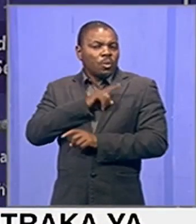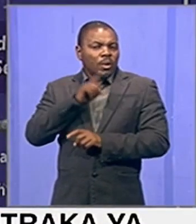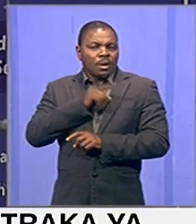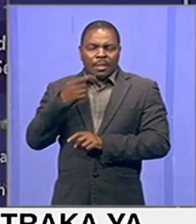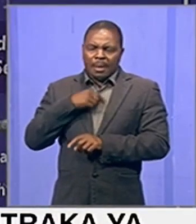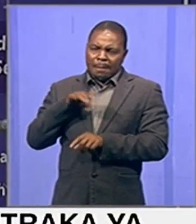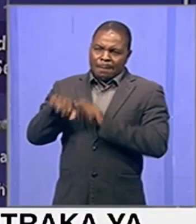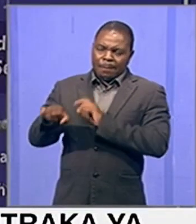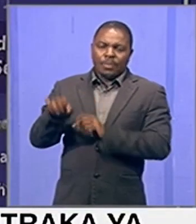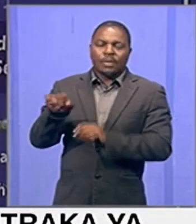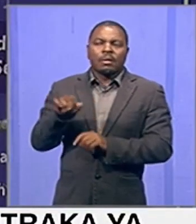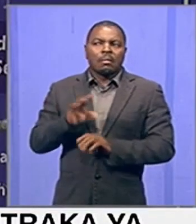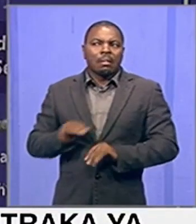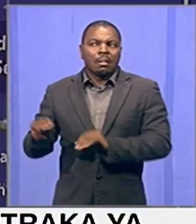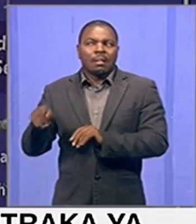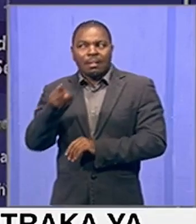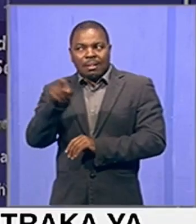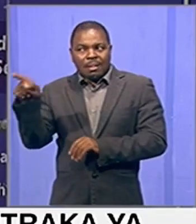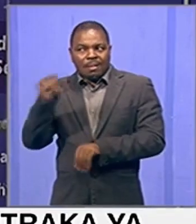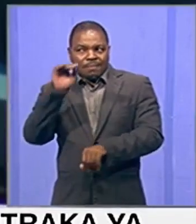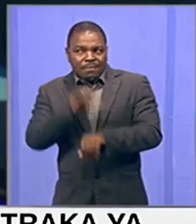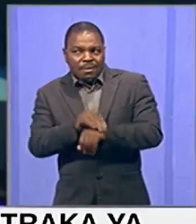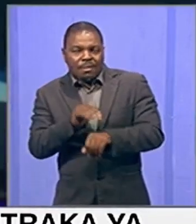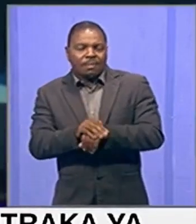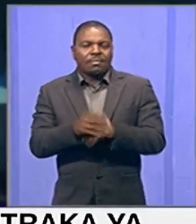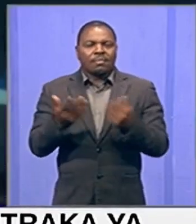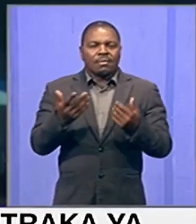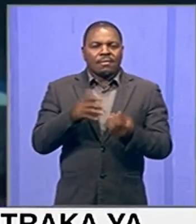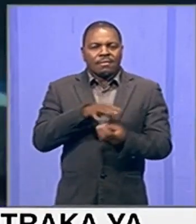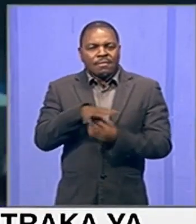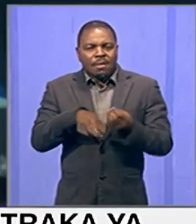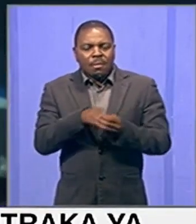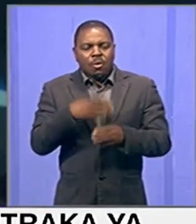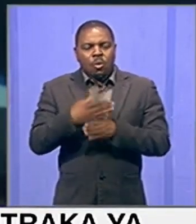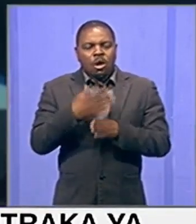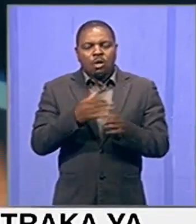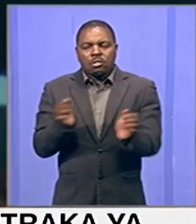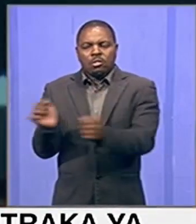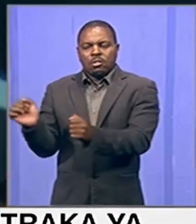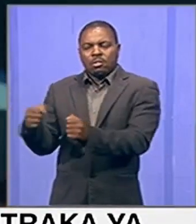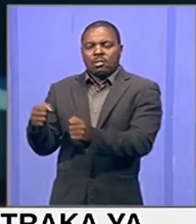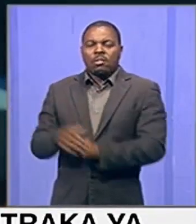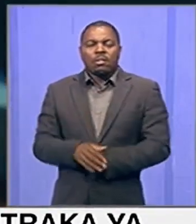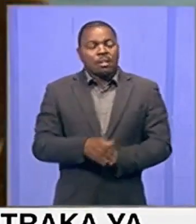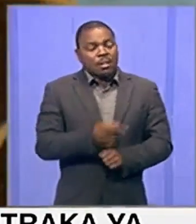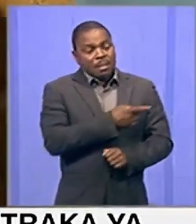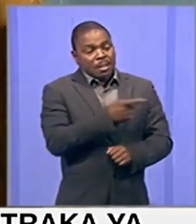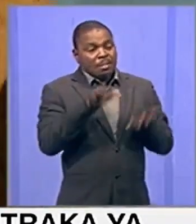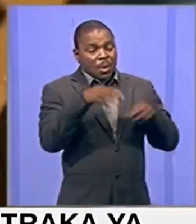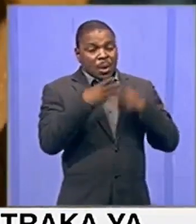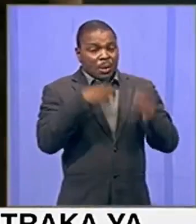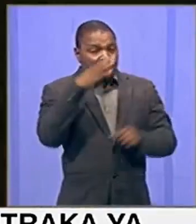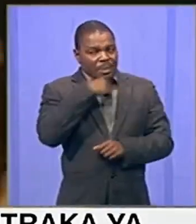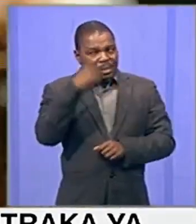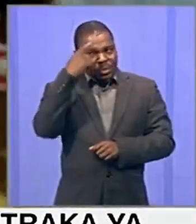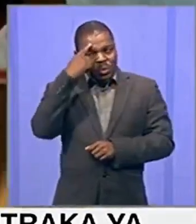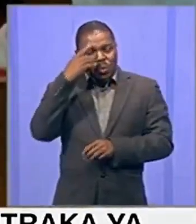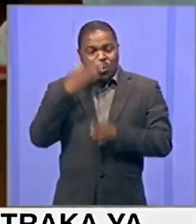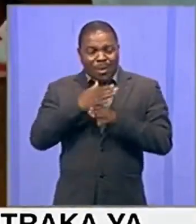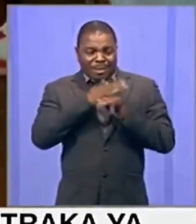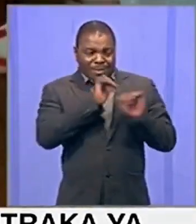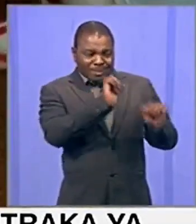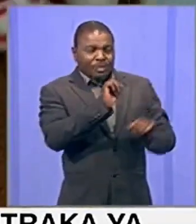lemogiwa magatwe a gore ba thapa ditsala le masika. Badiri ba ba lebanweng ke botlhoka tiro ba belaela fa ditiro tsa